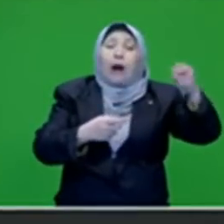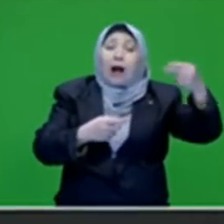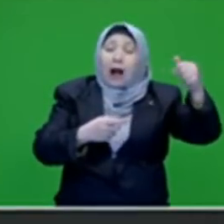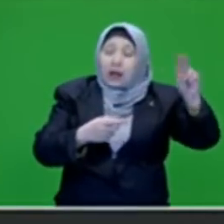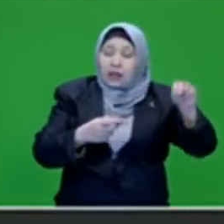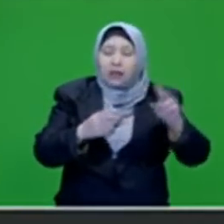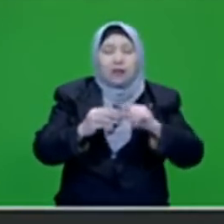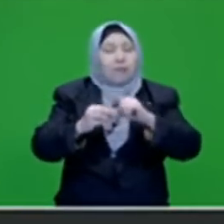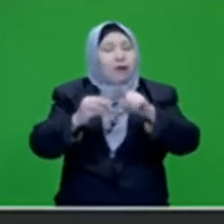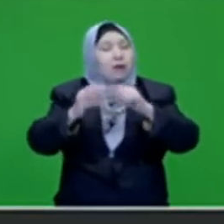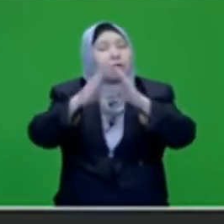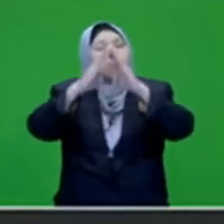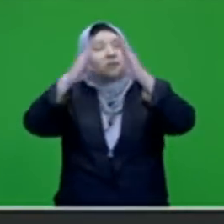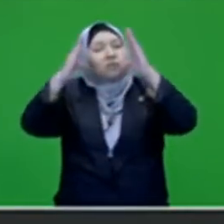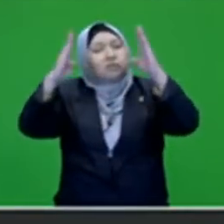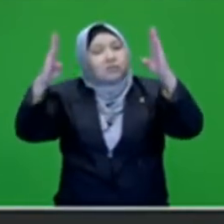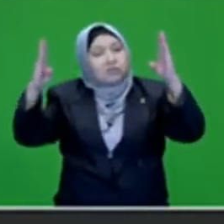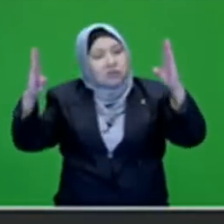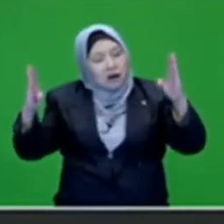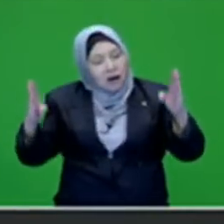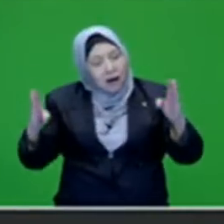burhan ini. Subhanallah.